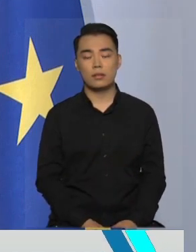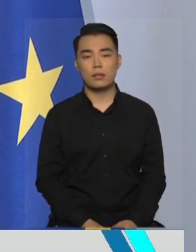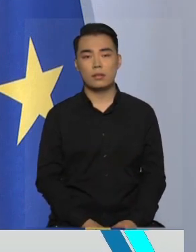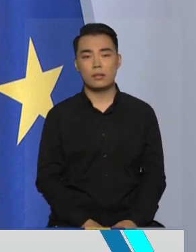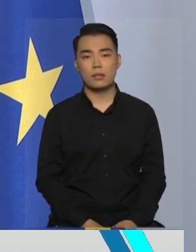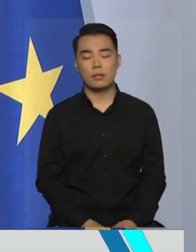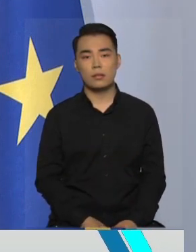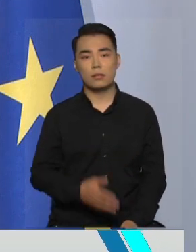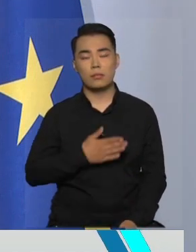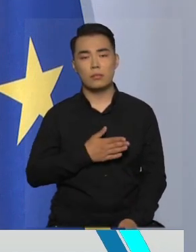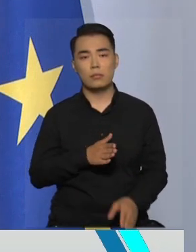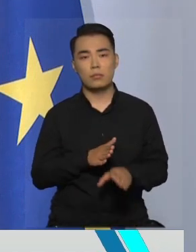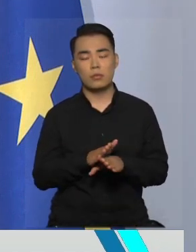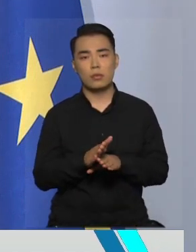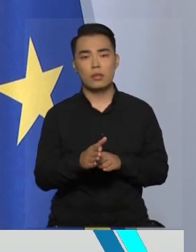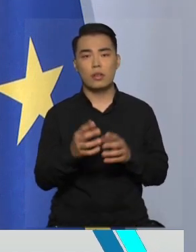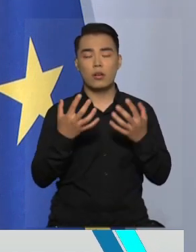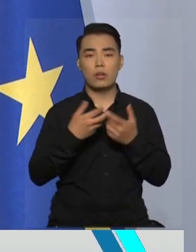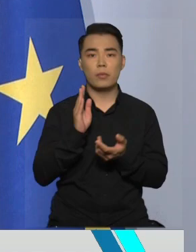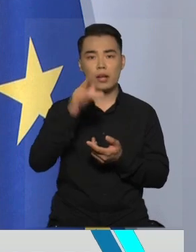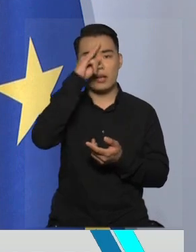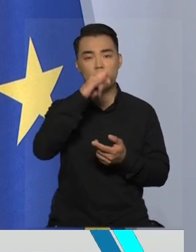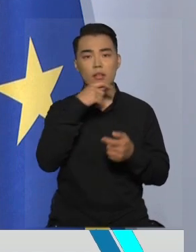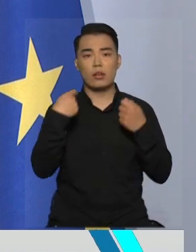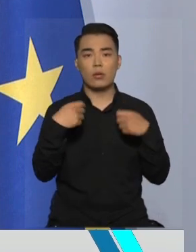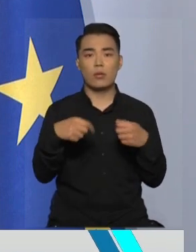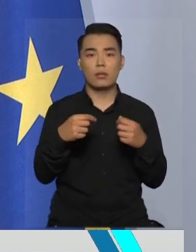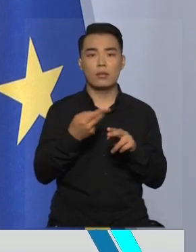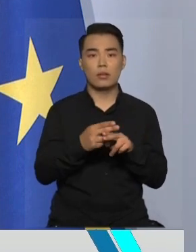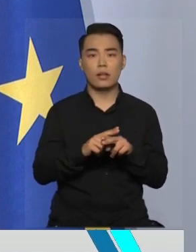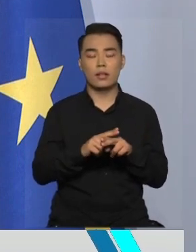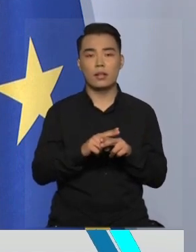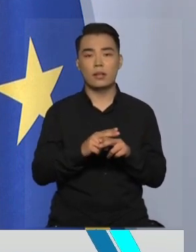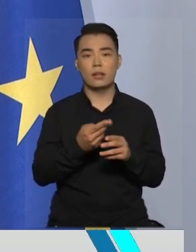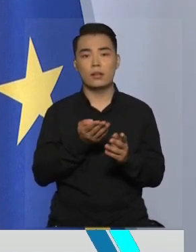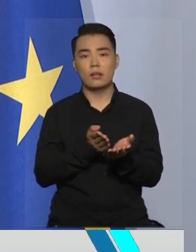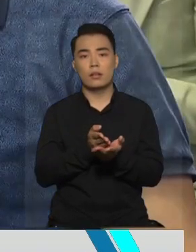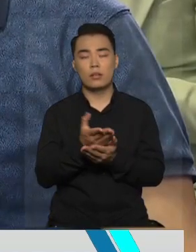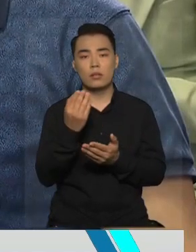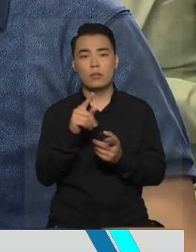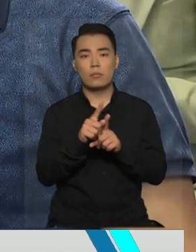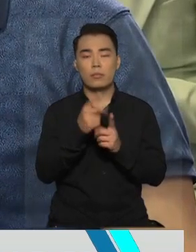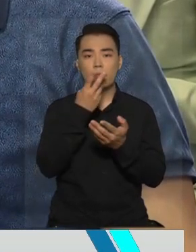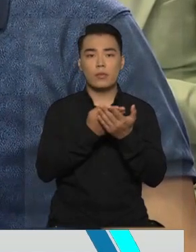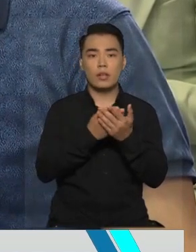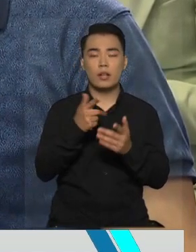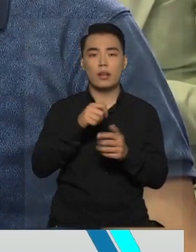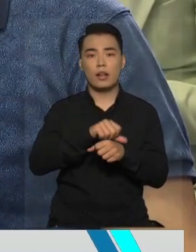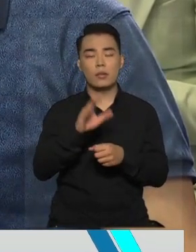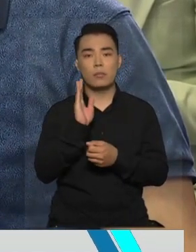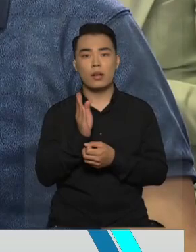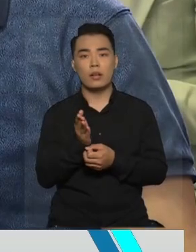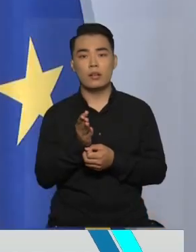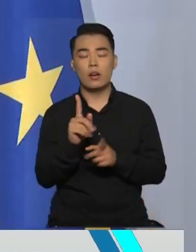Мы полностью отдаем себе отчет, что Казахстан имеет торговые отношения с Россией в рамках ЕАЭС, а также имеет протяженную общую границу. Мы не говорим